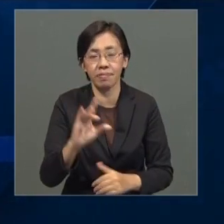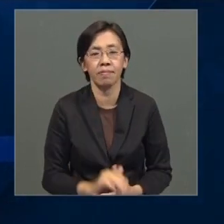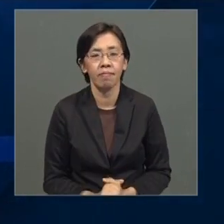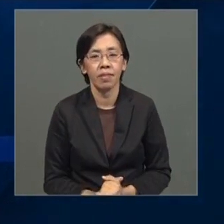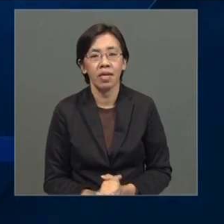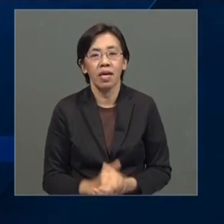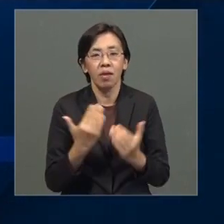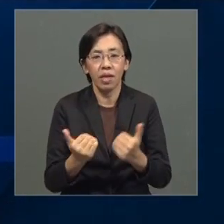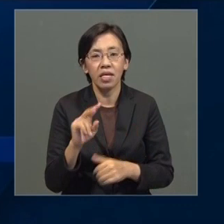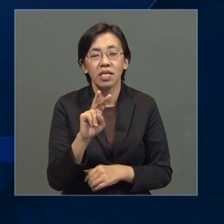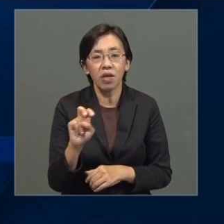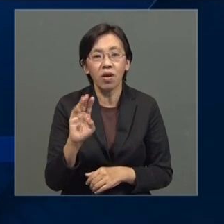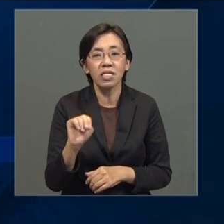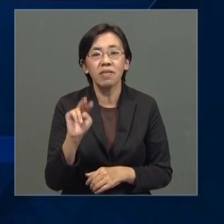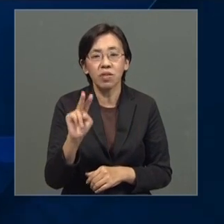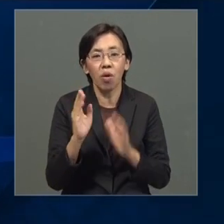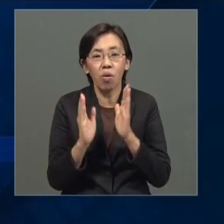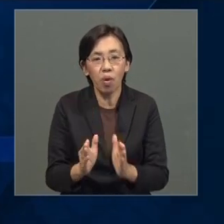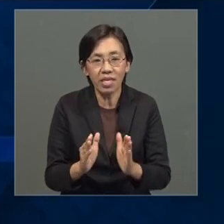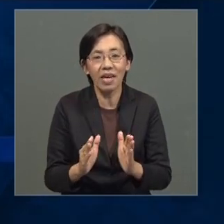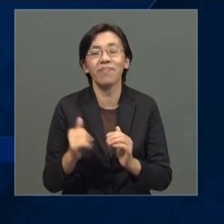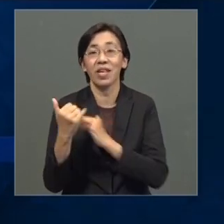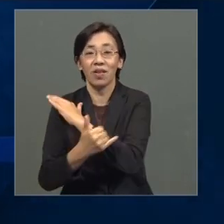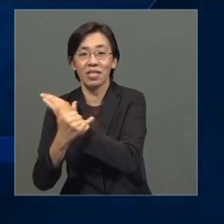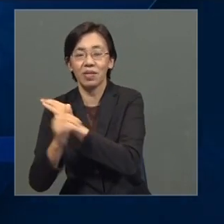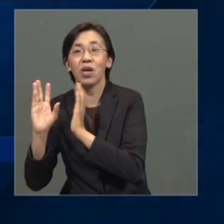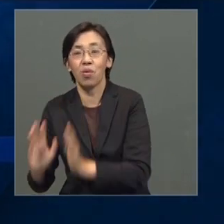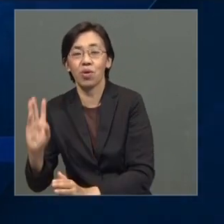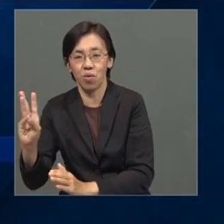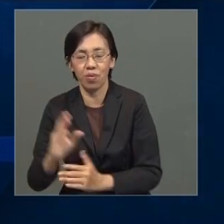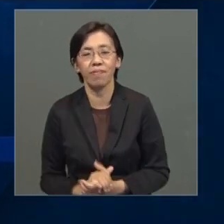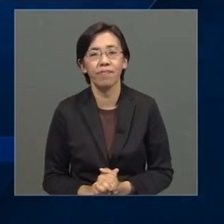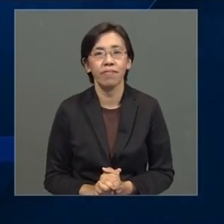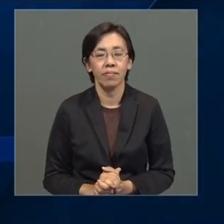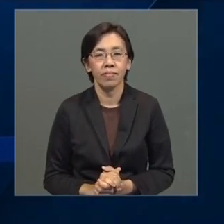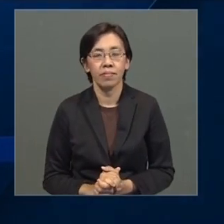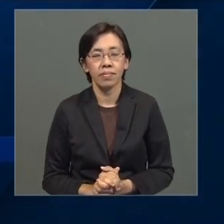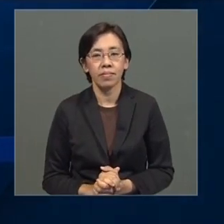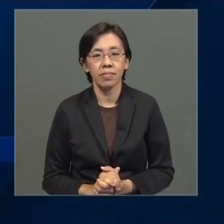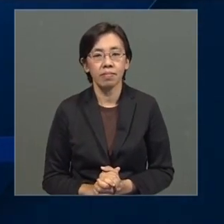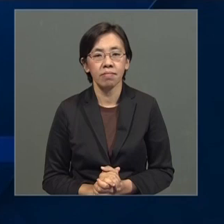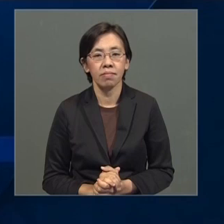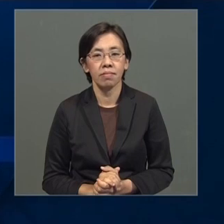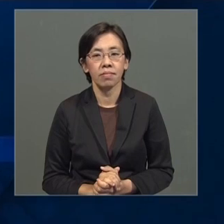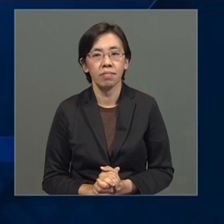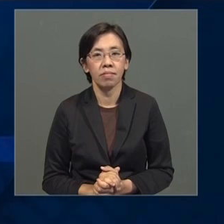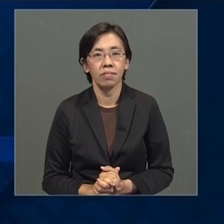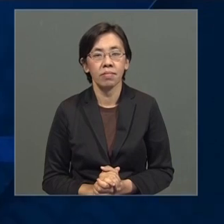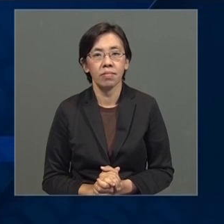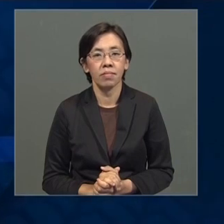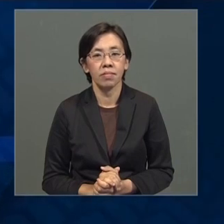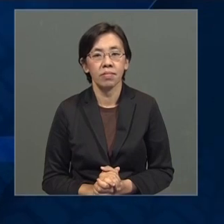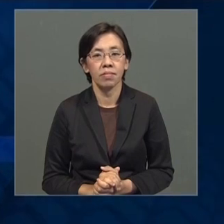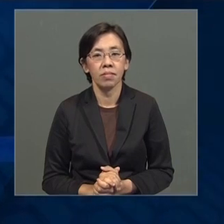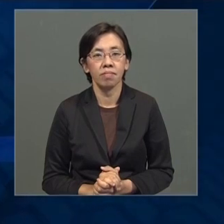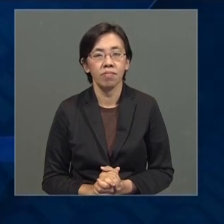งสิ้น242รายค่ะต่างประเทศ6รายนะคะแล้วก็เป็นการที่พบในระบ